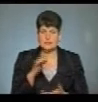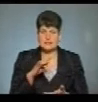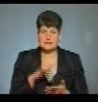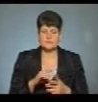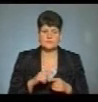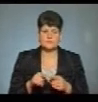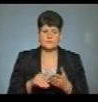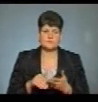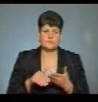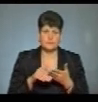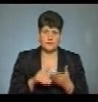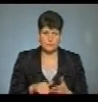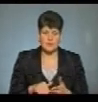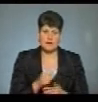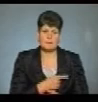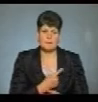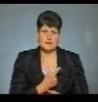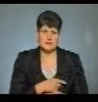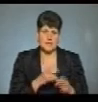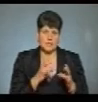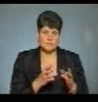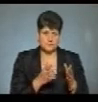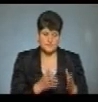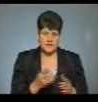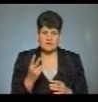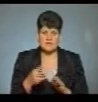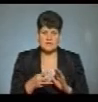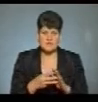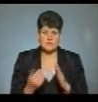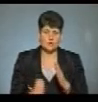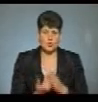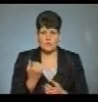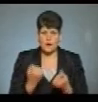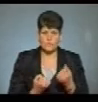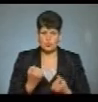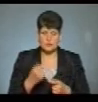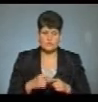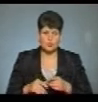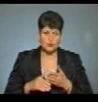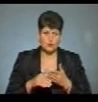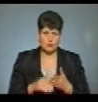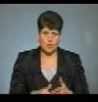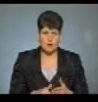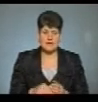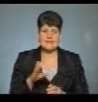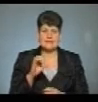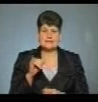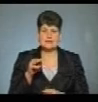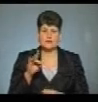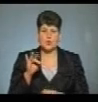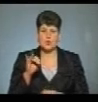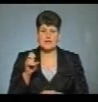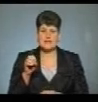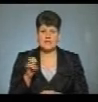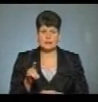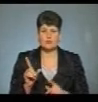екстреної медичної допомоги та медицини катастроф. 28 нових автомобілів швидкої допомоги марки «Сітроєн» поїдуть сьогодні